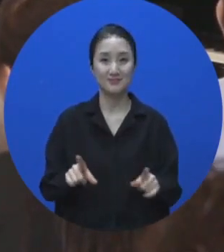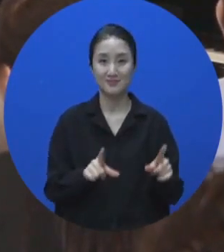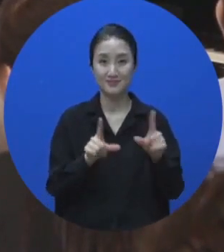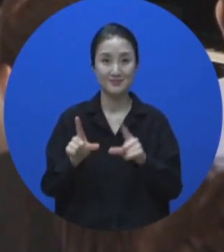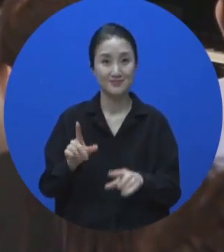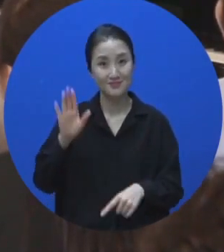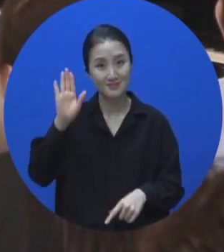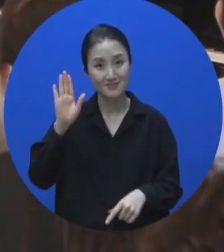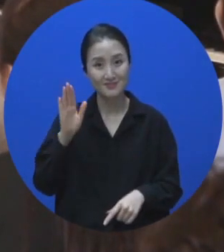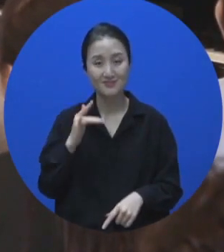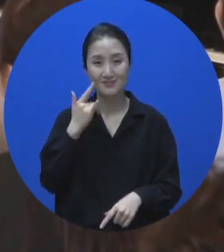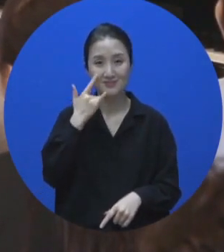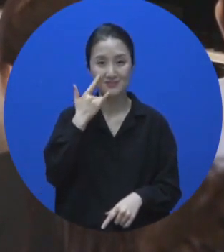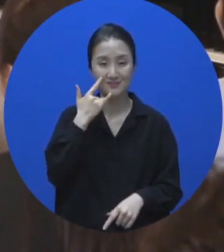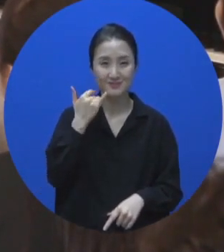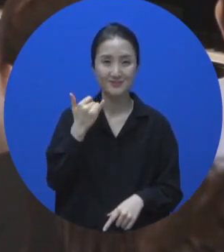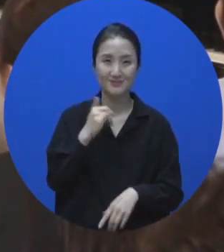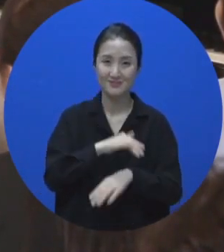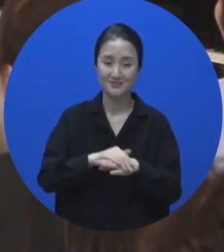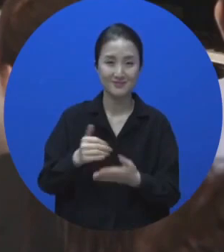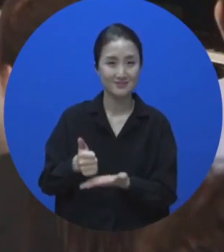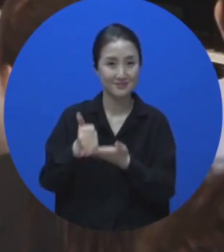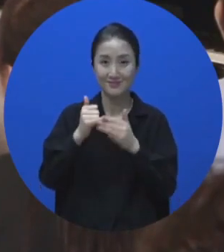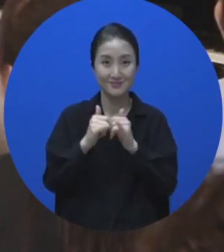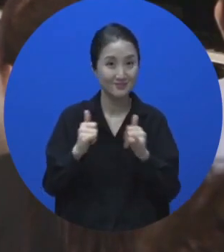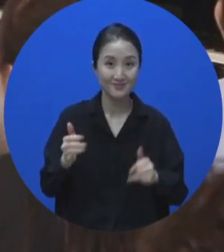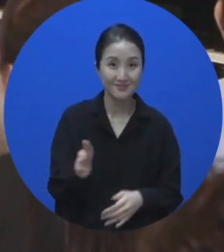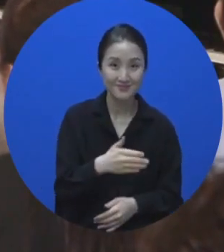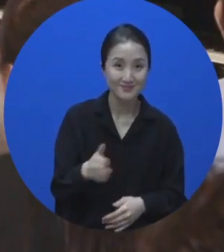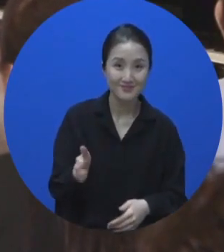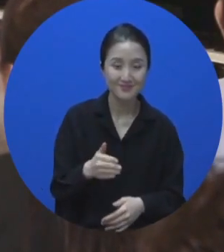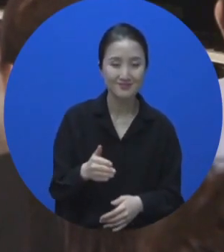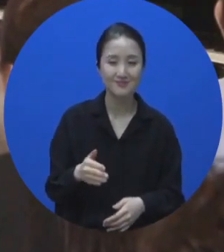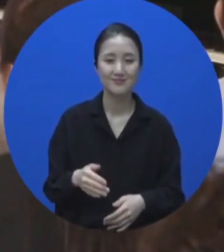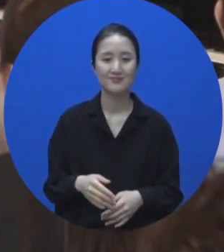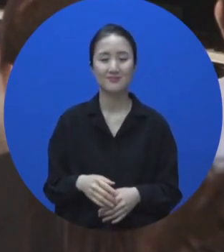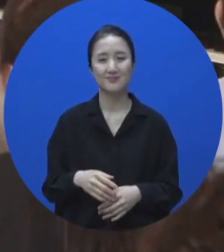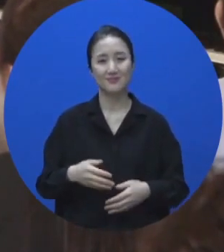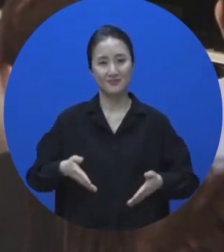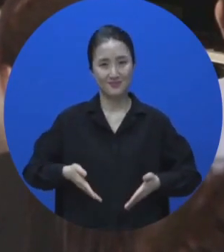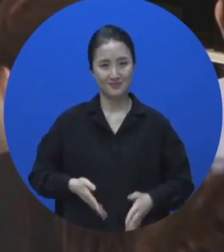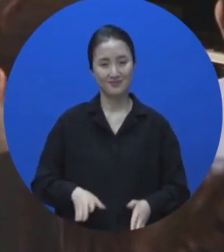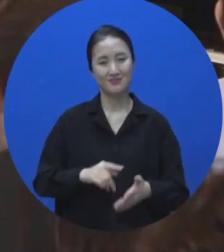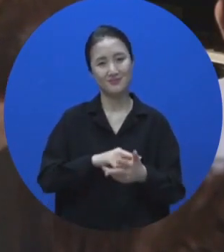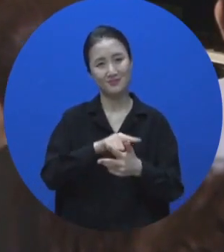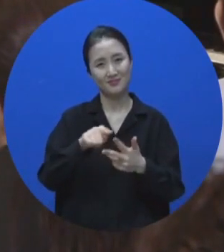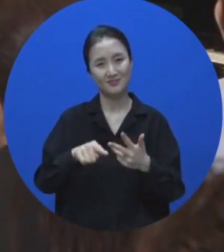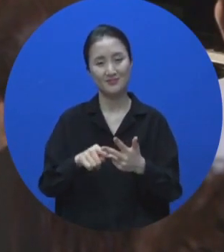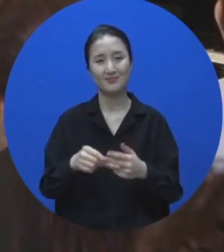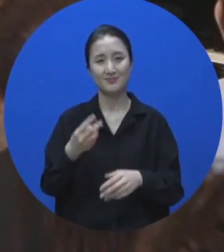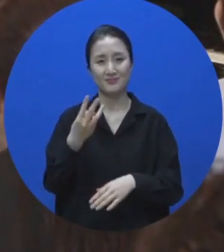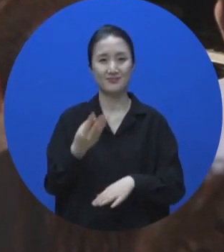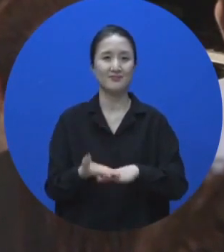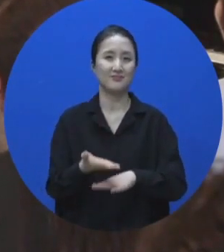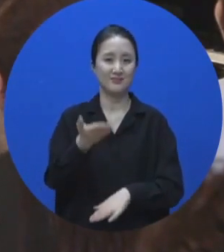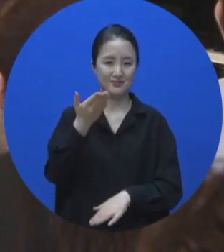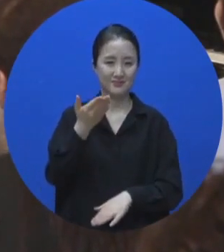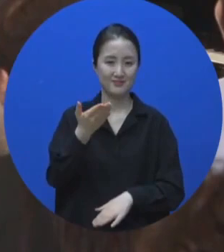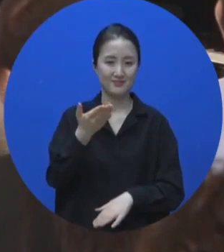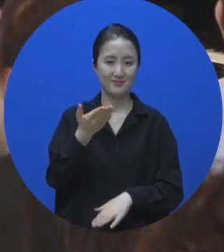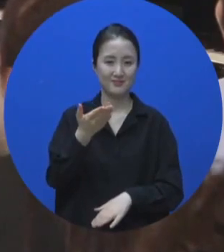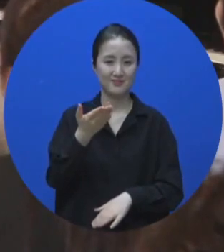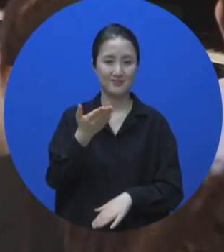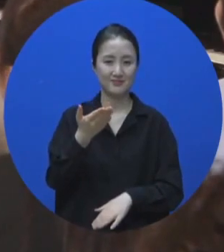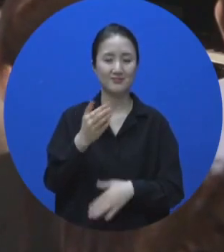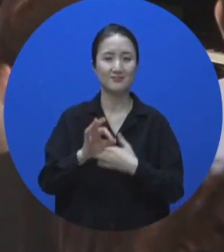노부모 부양 어여 기 효자 효녀 없나요 4 그리고 다 전혀 트 꼬 그러니까